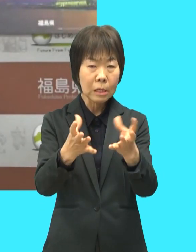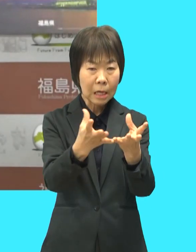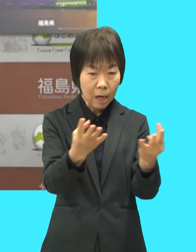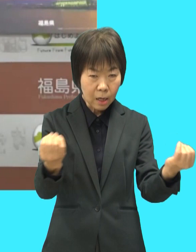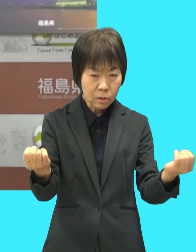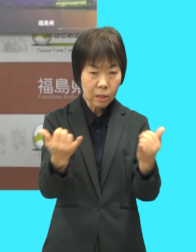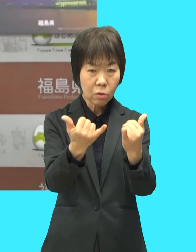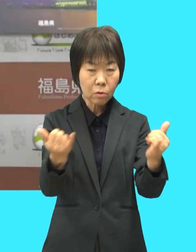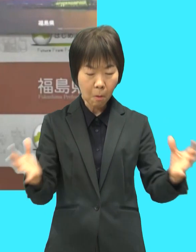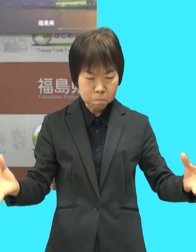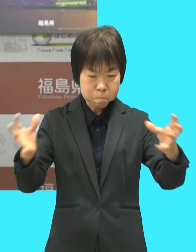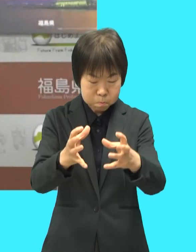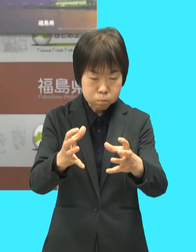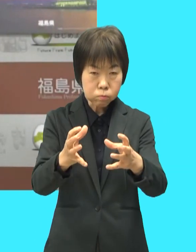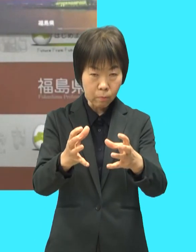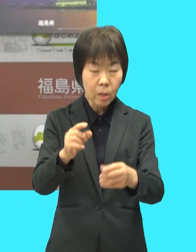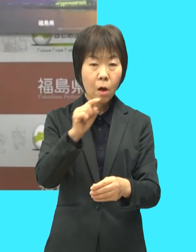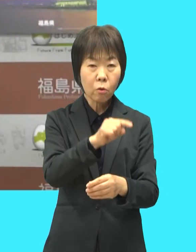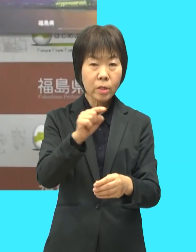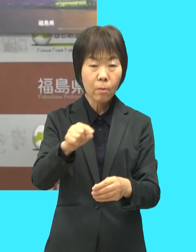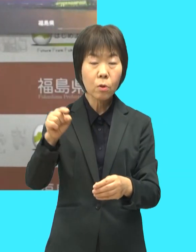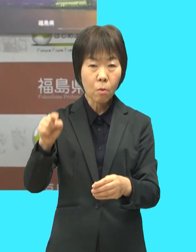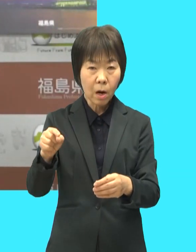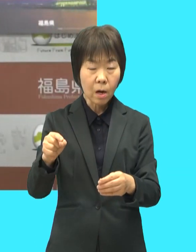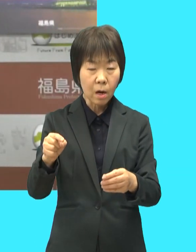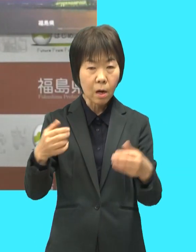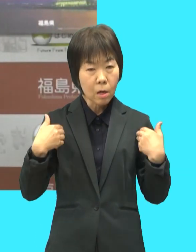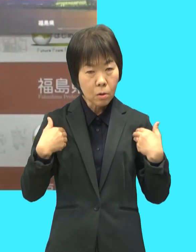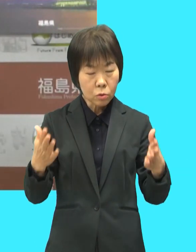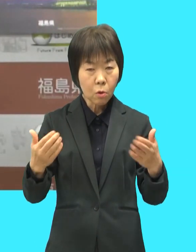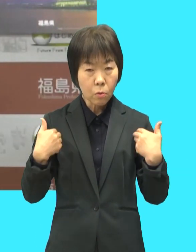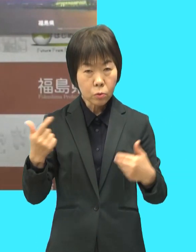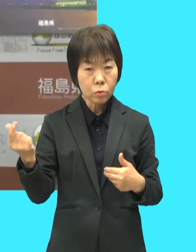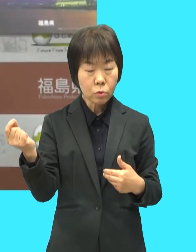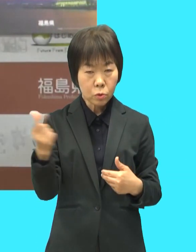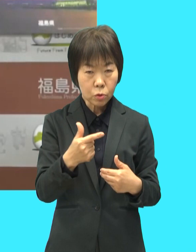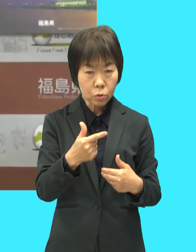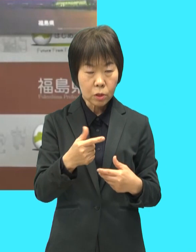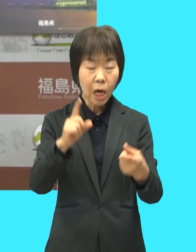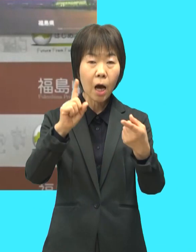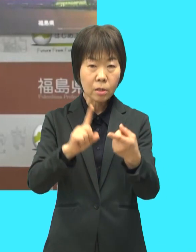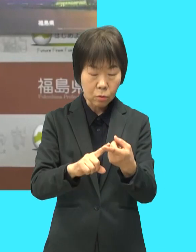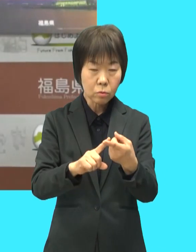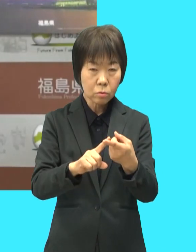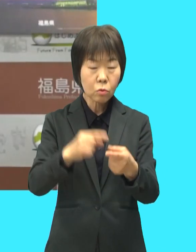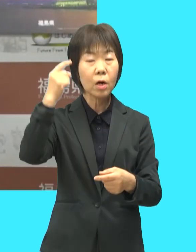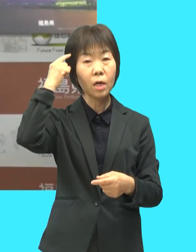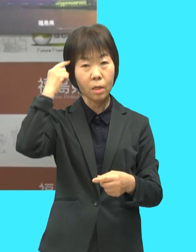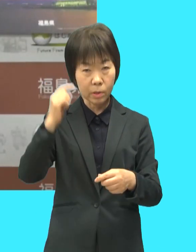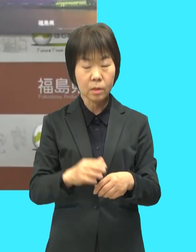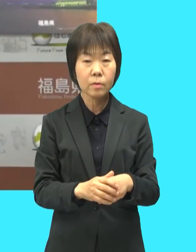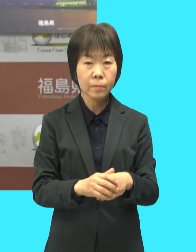集まったりすること、こういったものはやはり不要不急にあたってくる可能性、蓋然性が高いと考えております